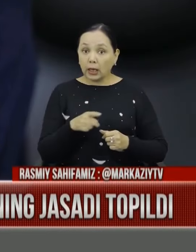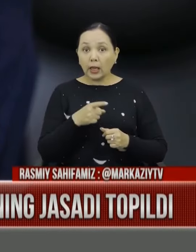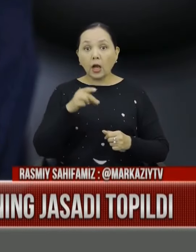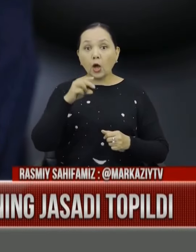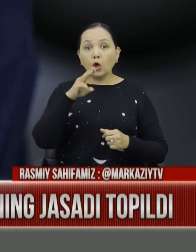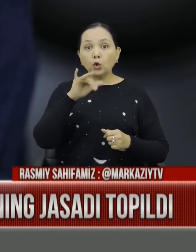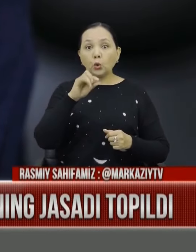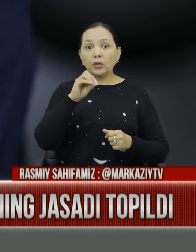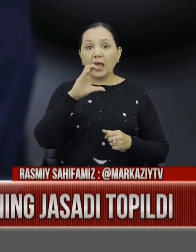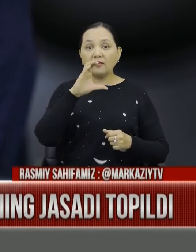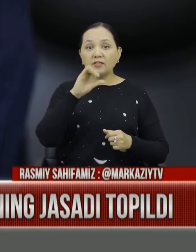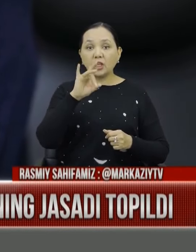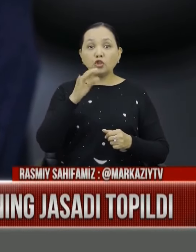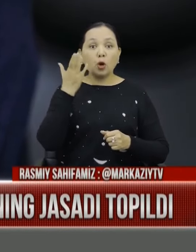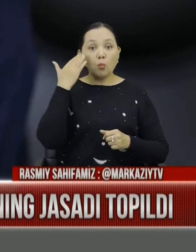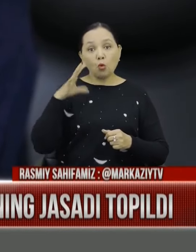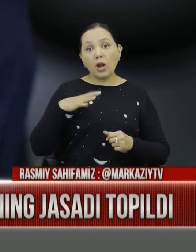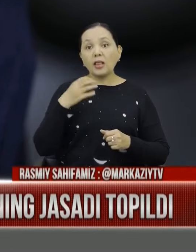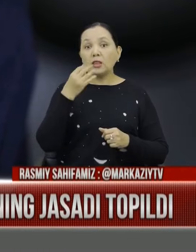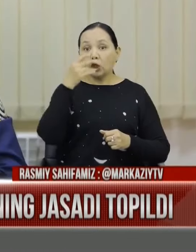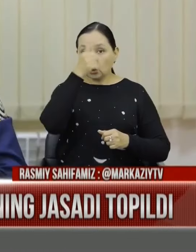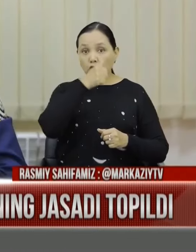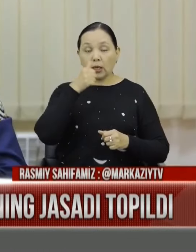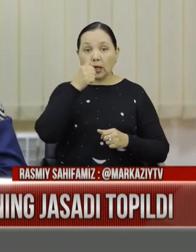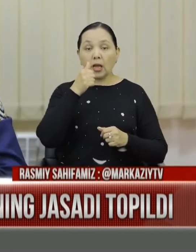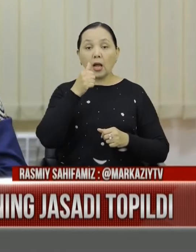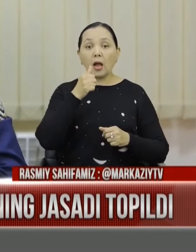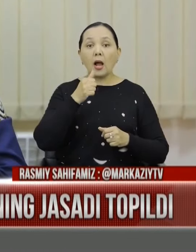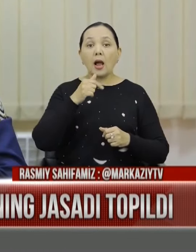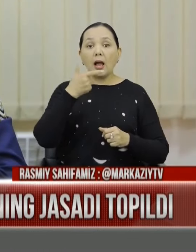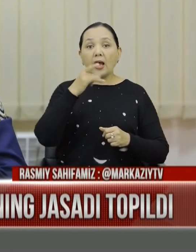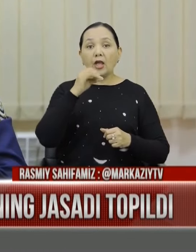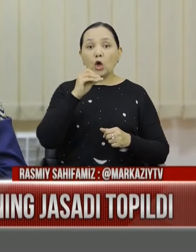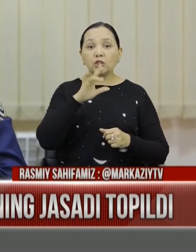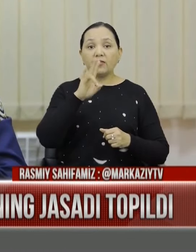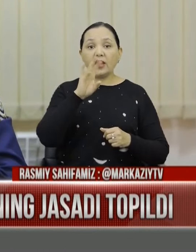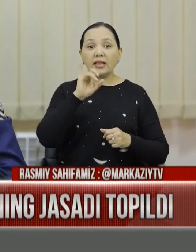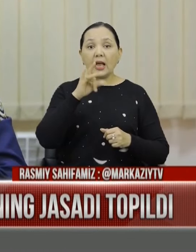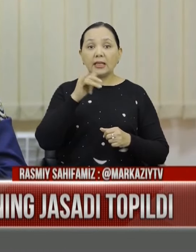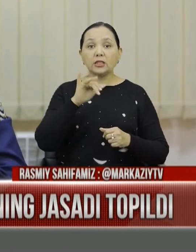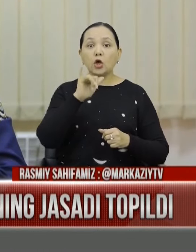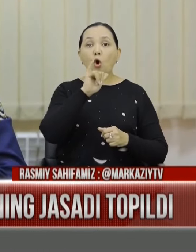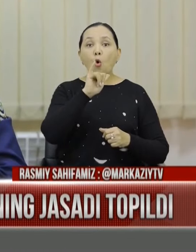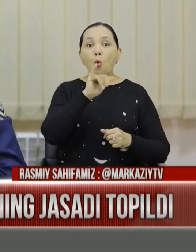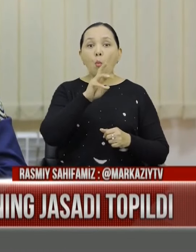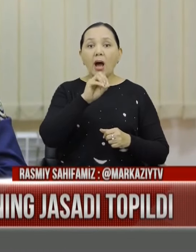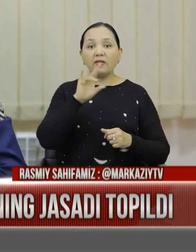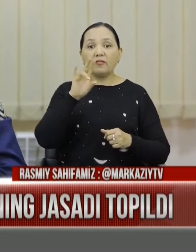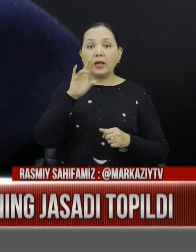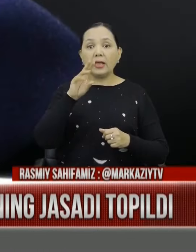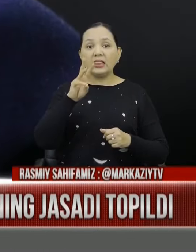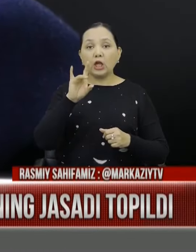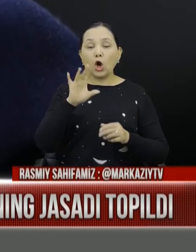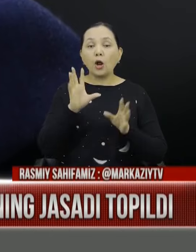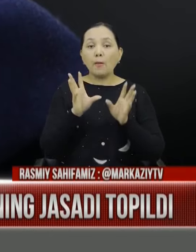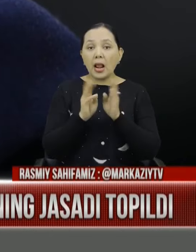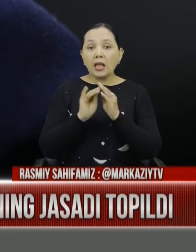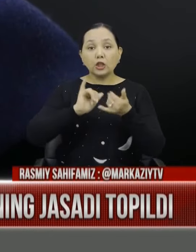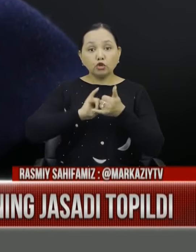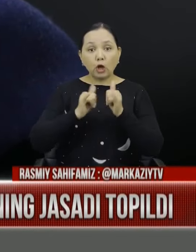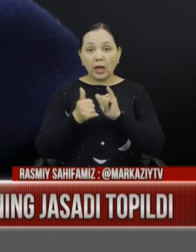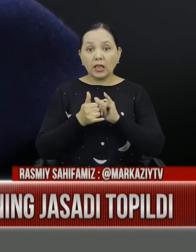To'xtayev Sanjarbek, Muqaddam bir necha yil bedarak bo'lgan G'iyos va Nargizaning onasi Umar va Nigora bilan shar'iy nikohda